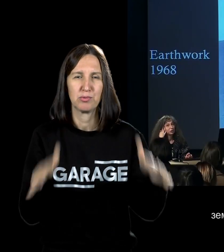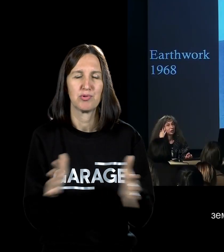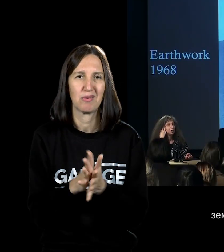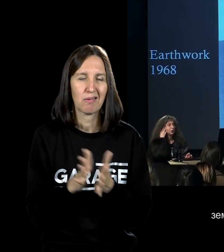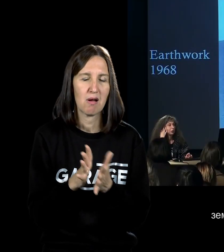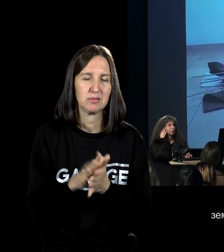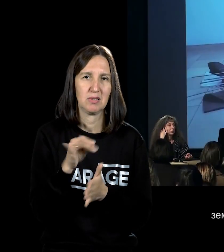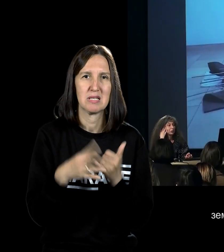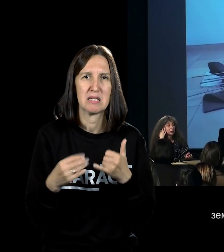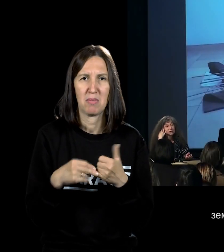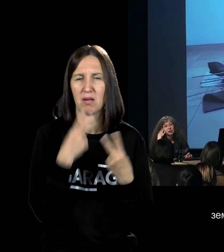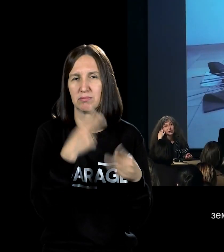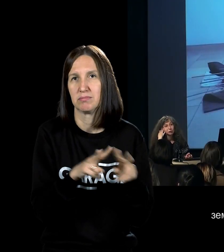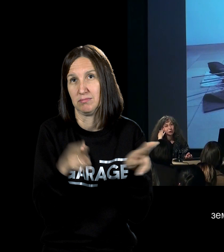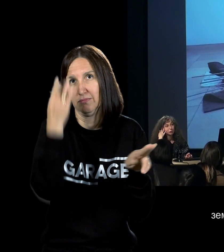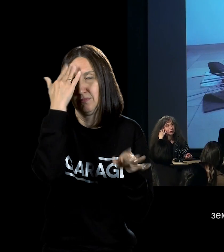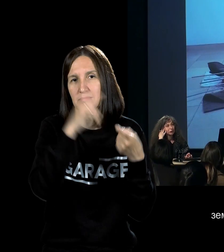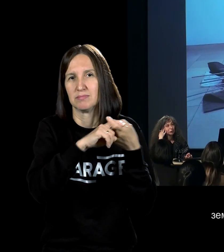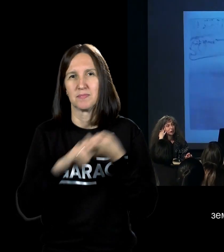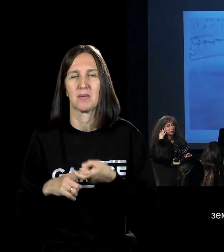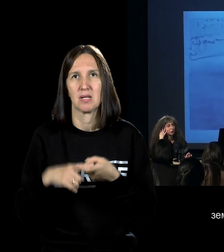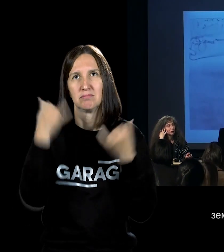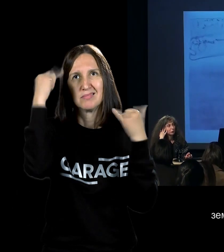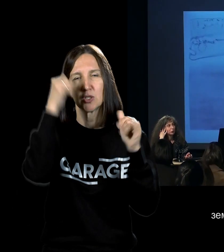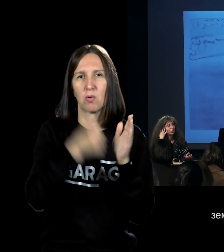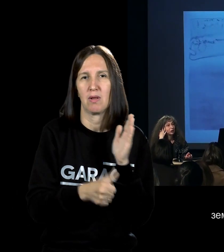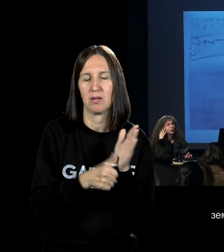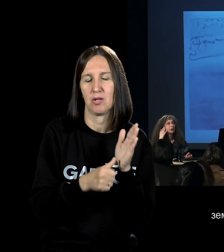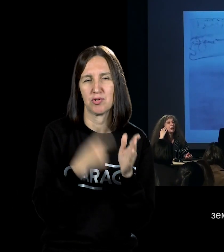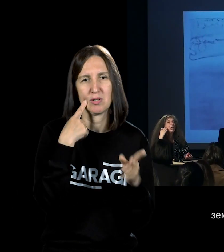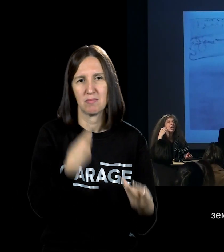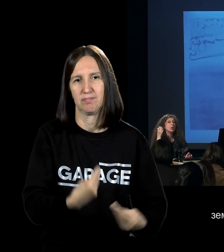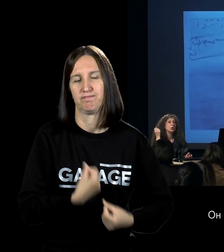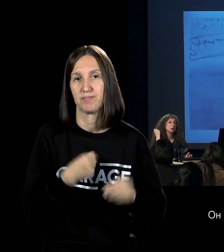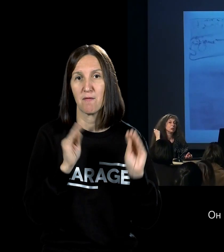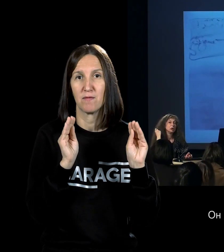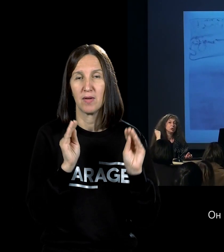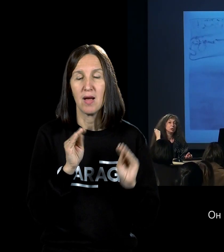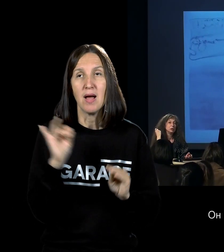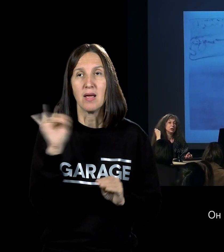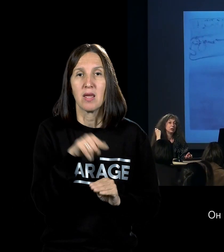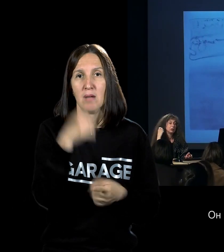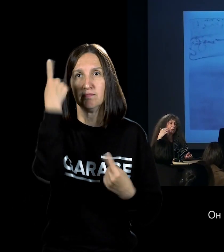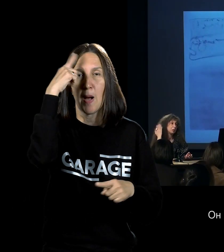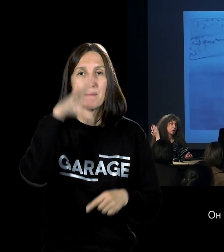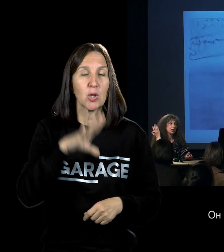всеми скатологическими ассоциациями, которые эта земля и земляные работы вызывают. Он